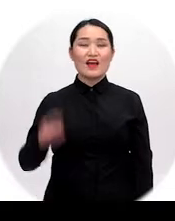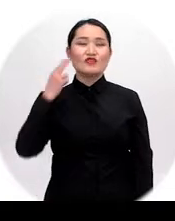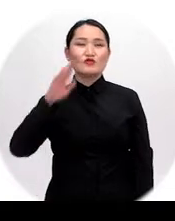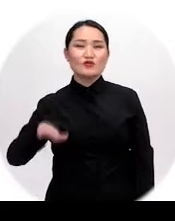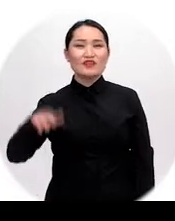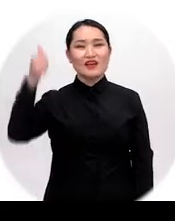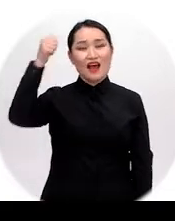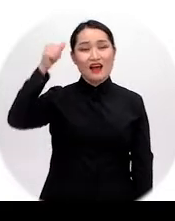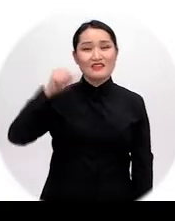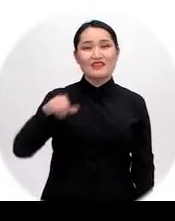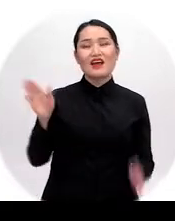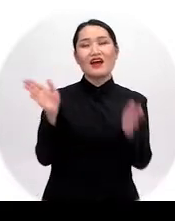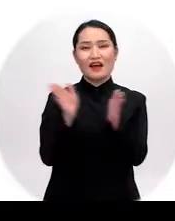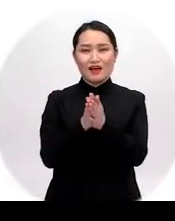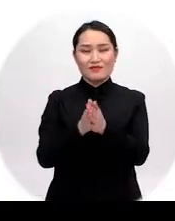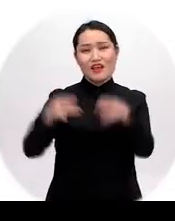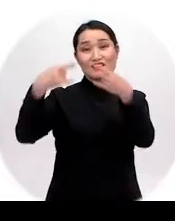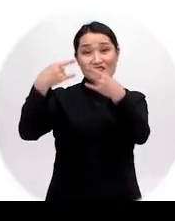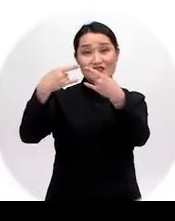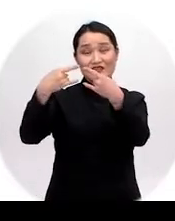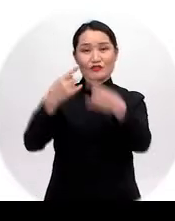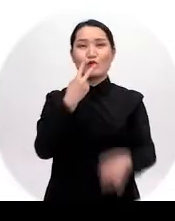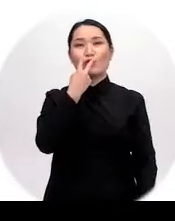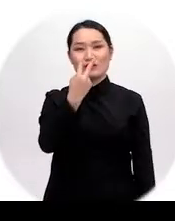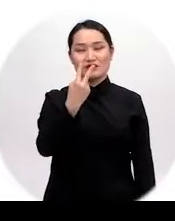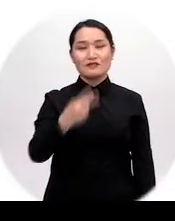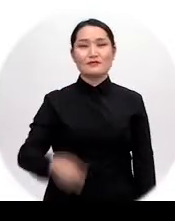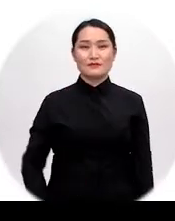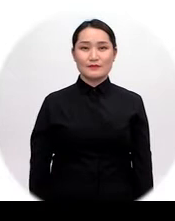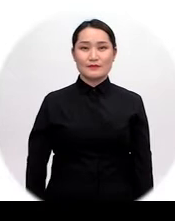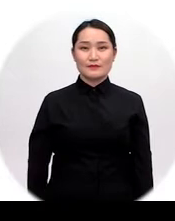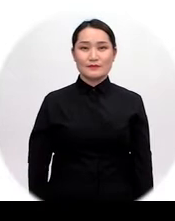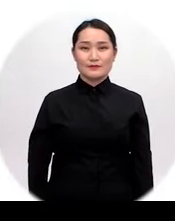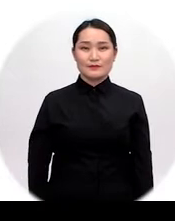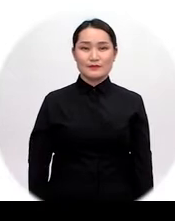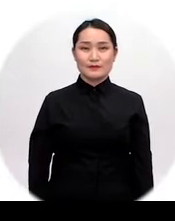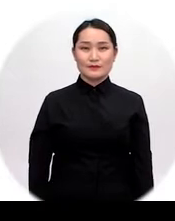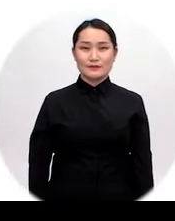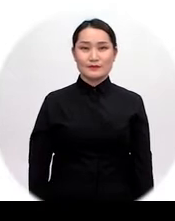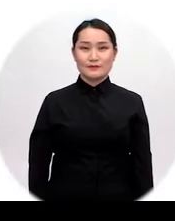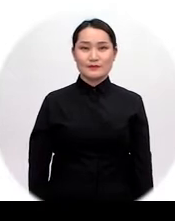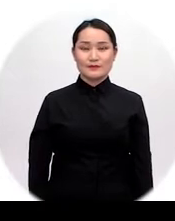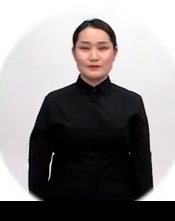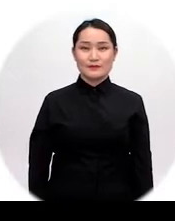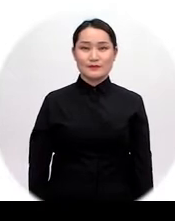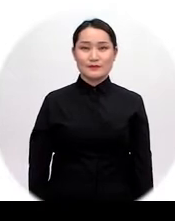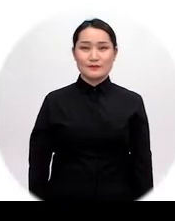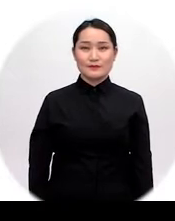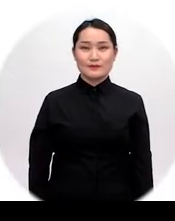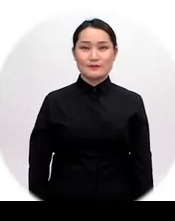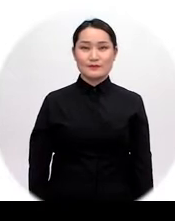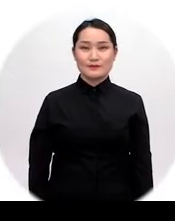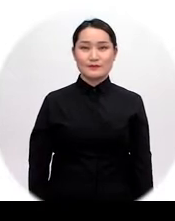ах эгчтэйгээ телевизор буюу зургт үзэж байна. За дараагийн зургийг үзье.